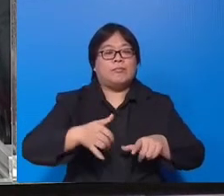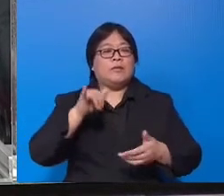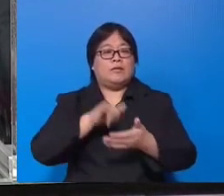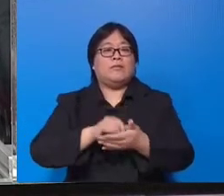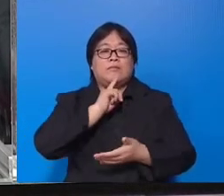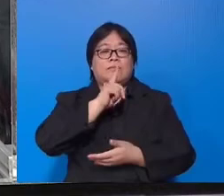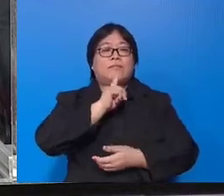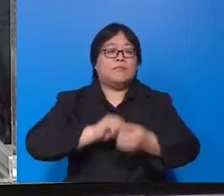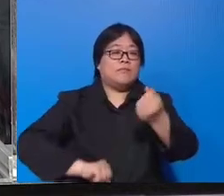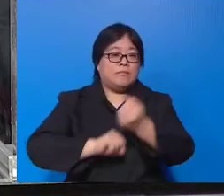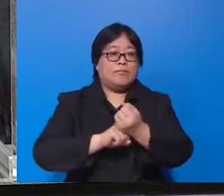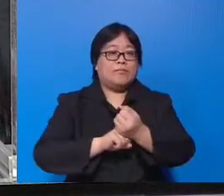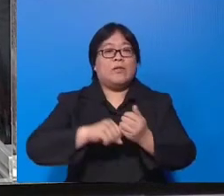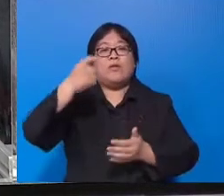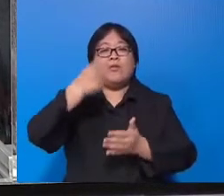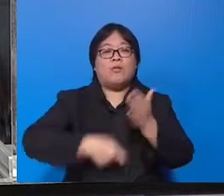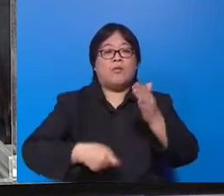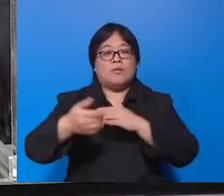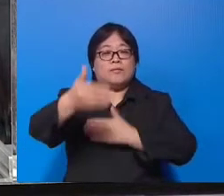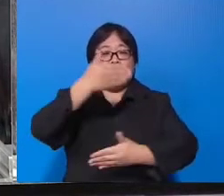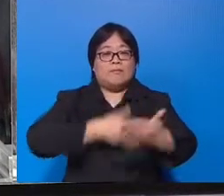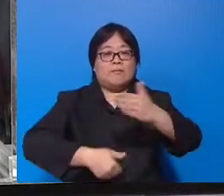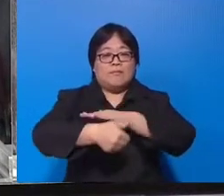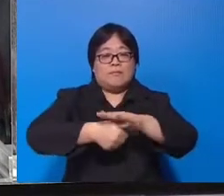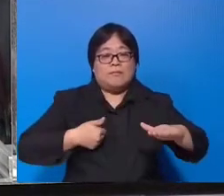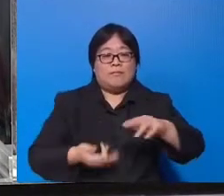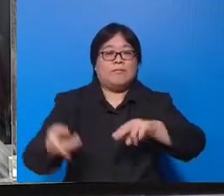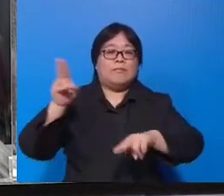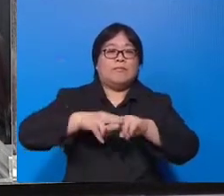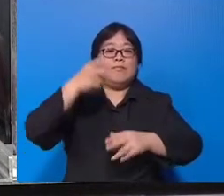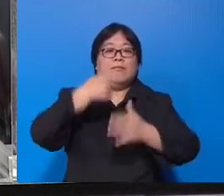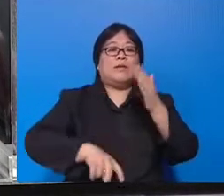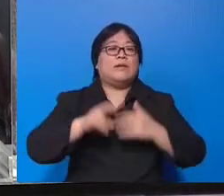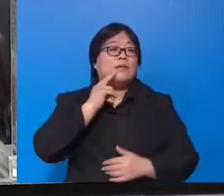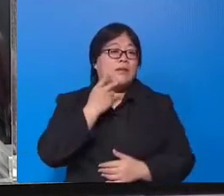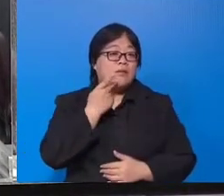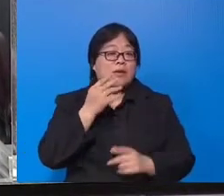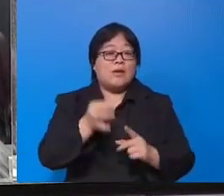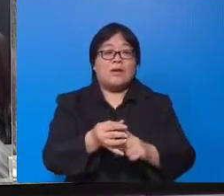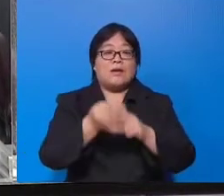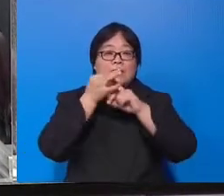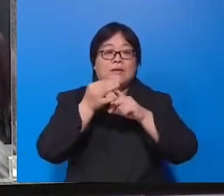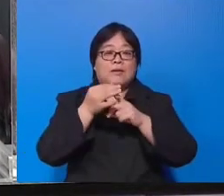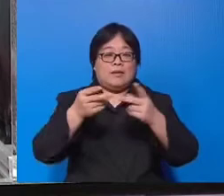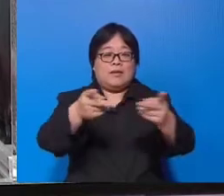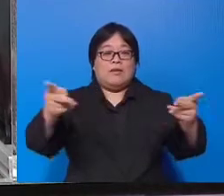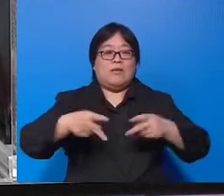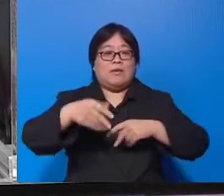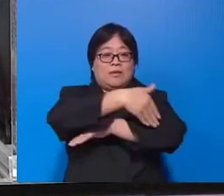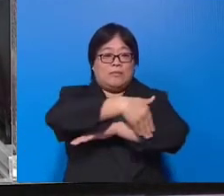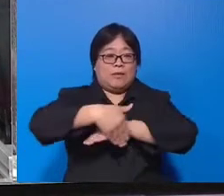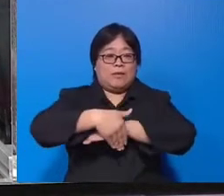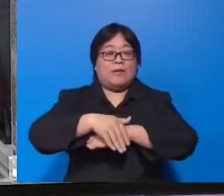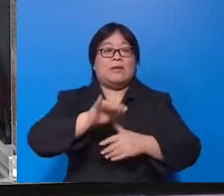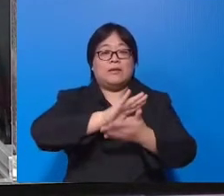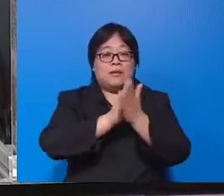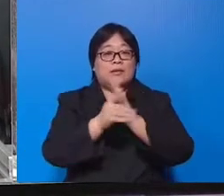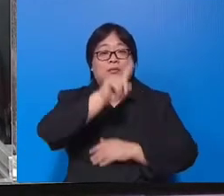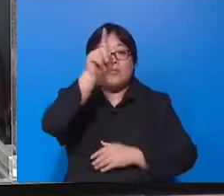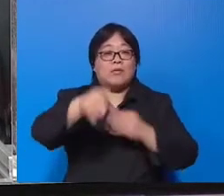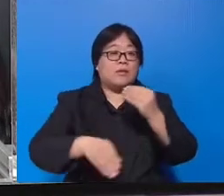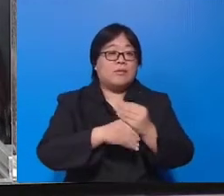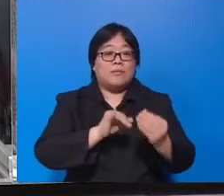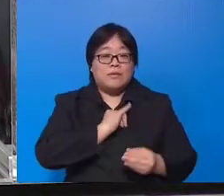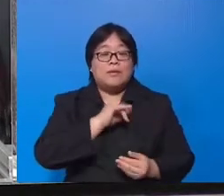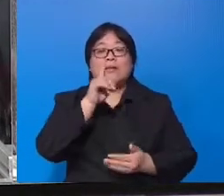menyumbang kepada kos tersembunyi dalam peningkatan harga Sayu khususnya di kawasan kau sempat dan jadi soal dan tampak saya